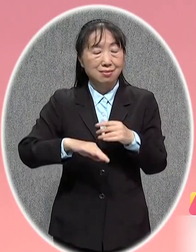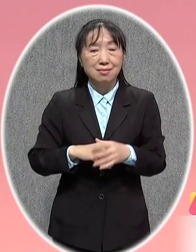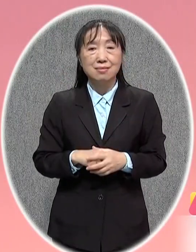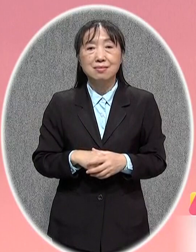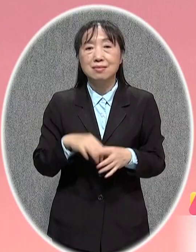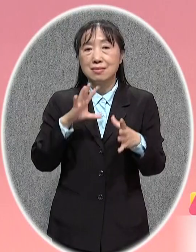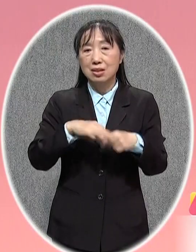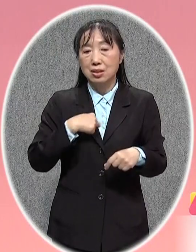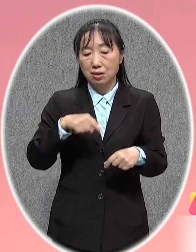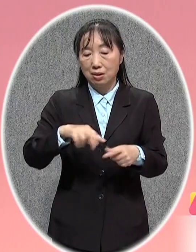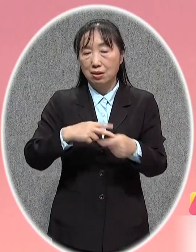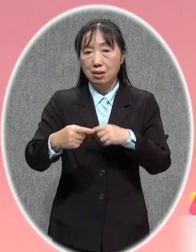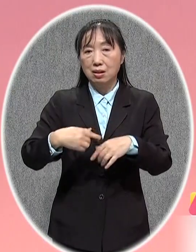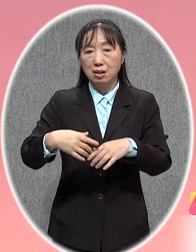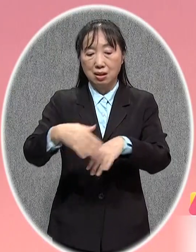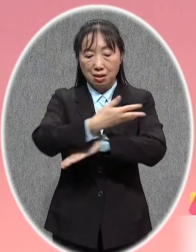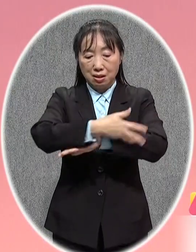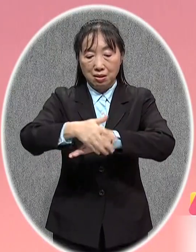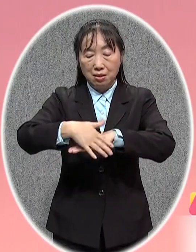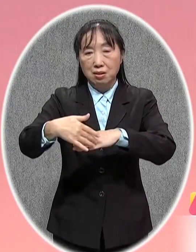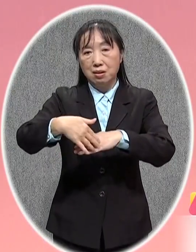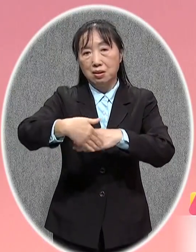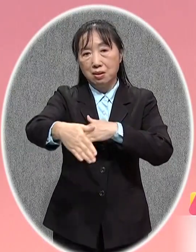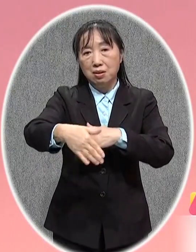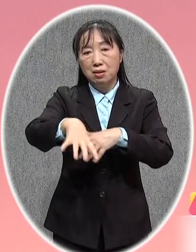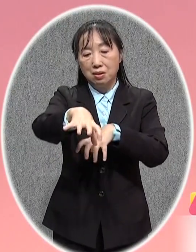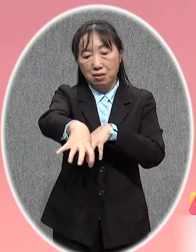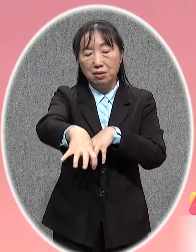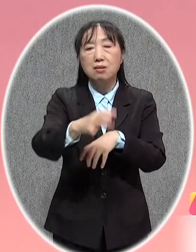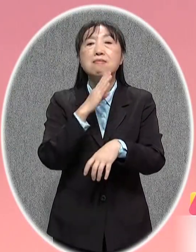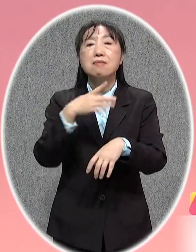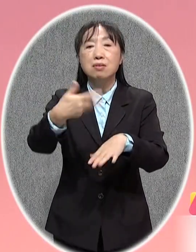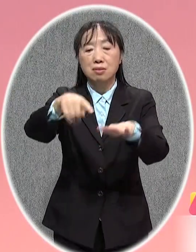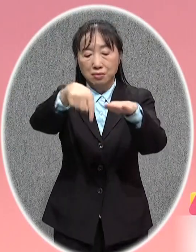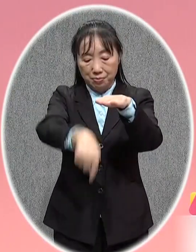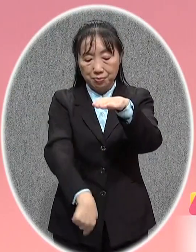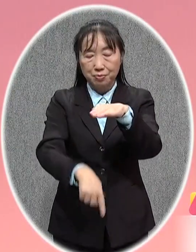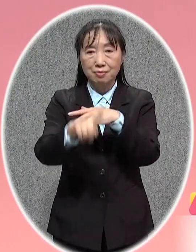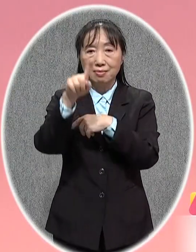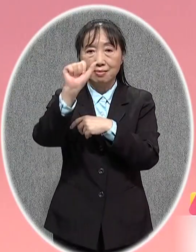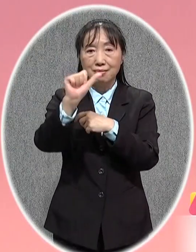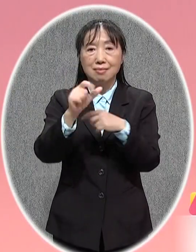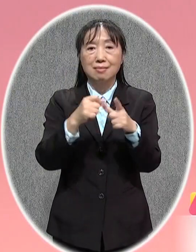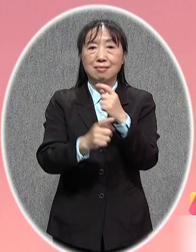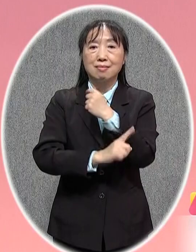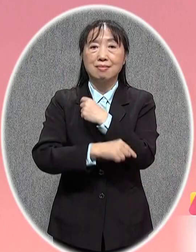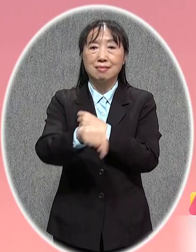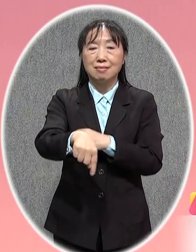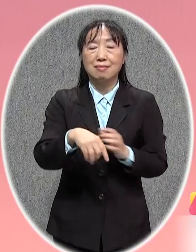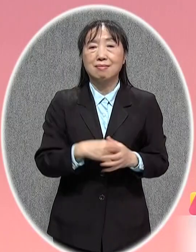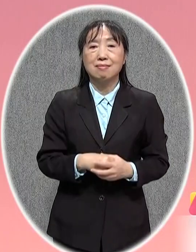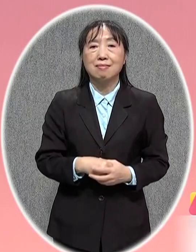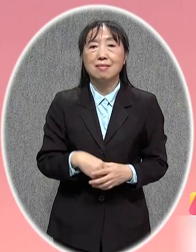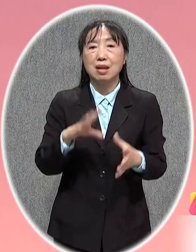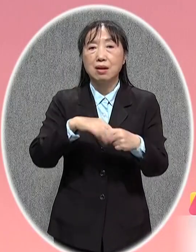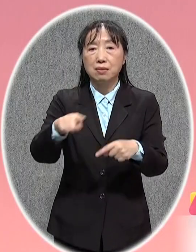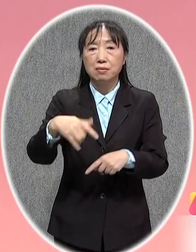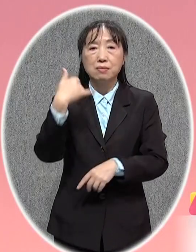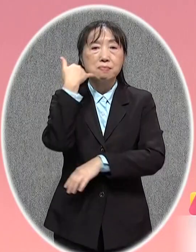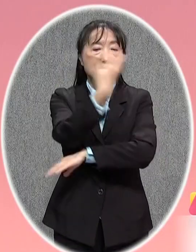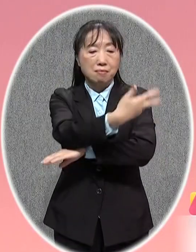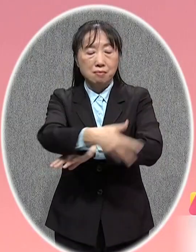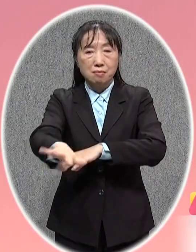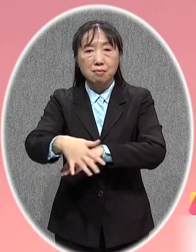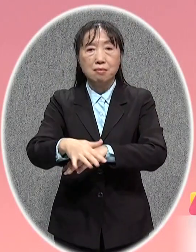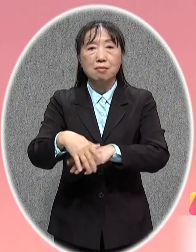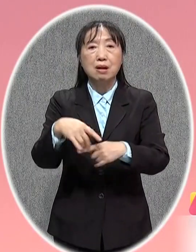第一个它离岸，所以呢沿岸到水深15米，至少 这一部分呢的这个洋流，主要就是以南